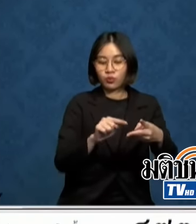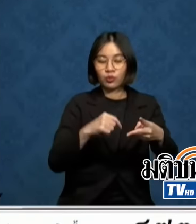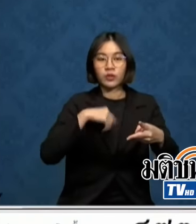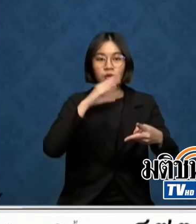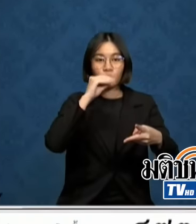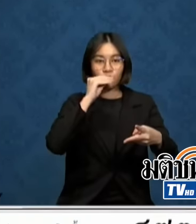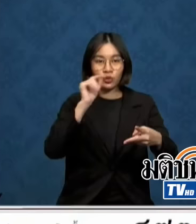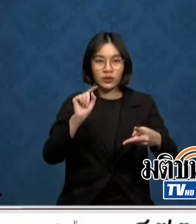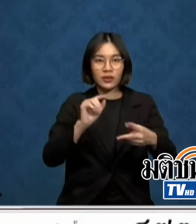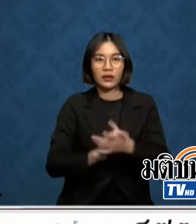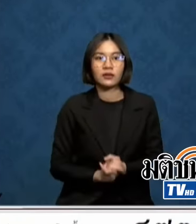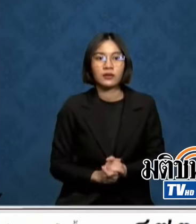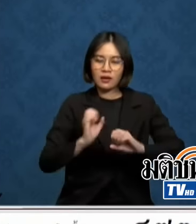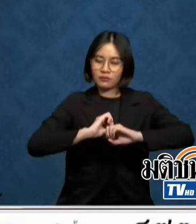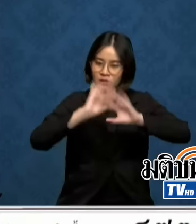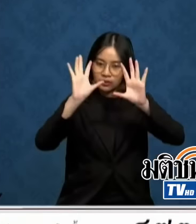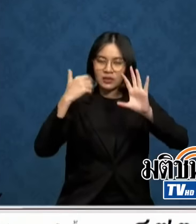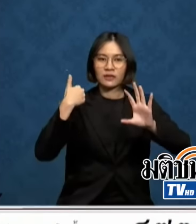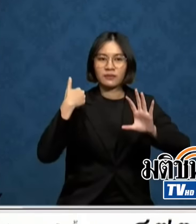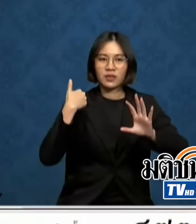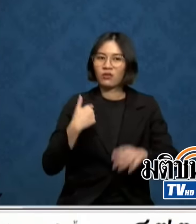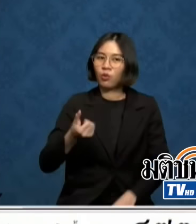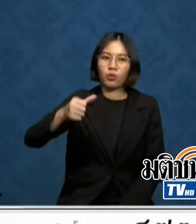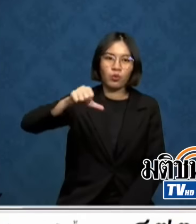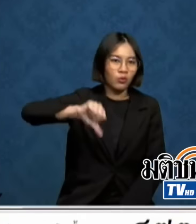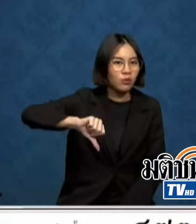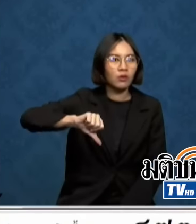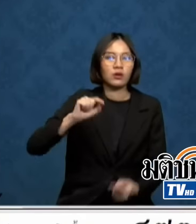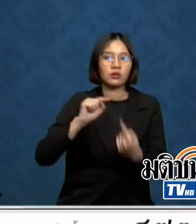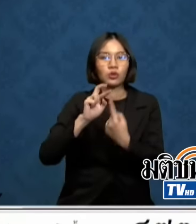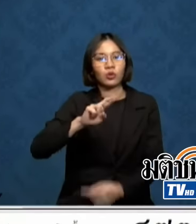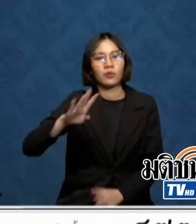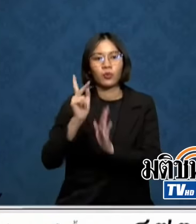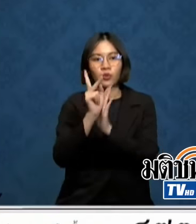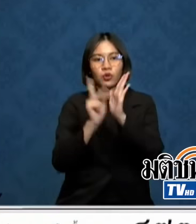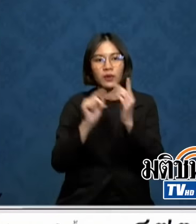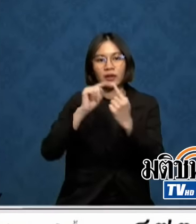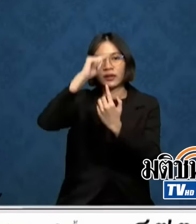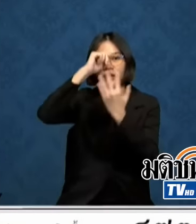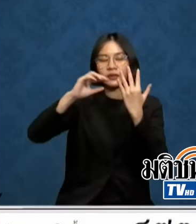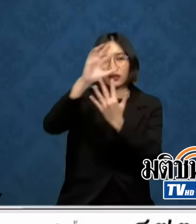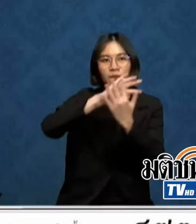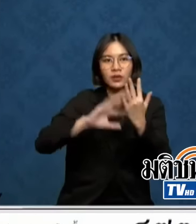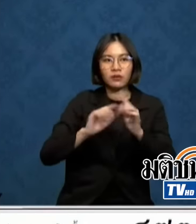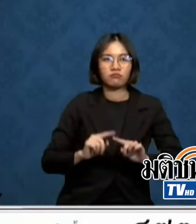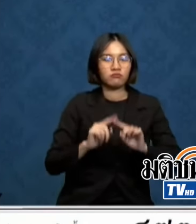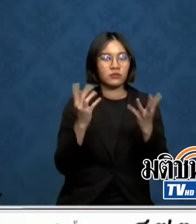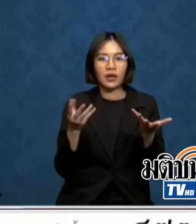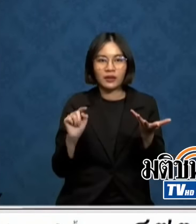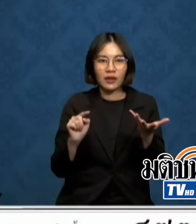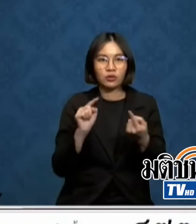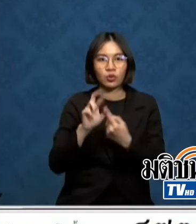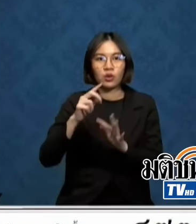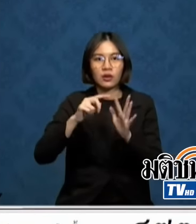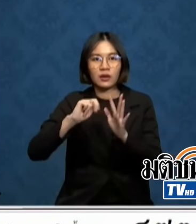มาแม้จะประจักษ์อย่างชัดเจนว่าเลวร้ายเพียงใดต่อระบบกฎหมายของประเทศเรากลับไม่อยู่ใน